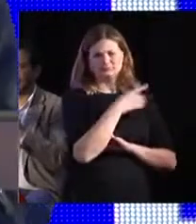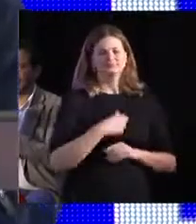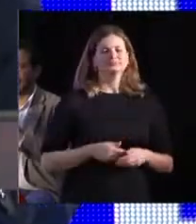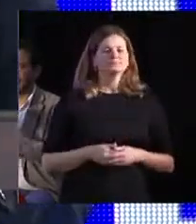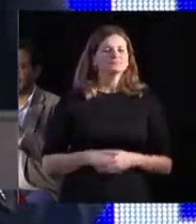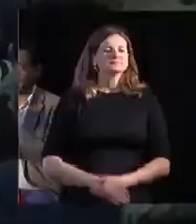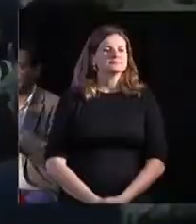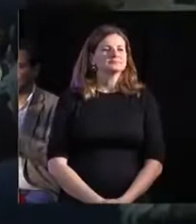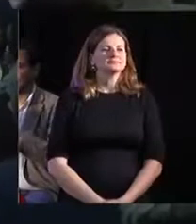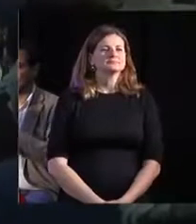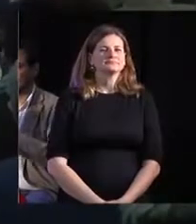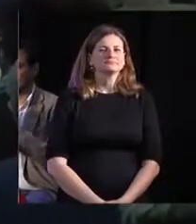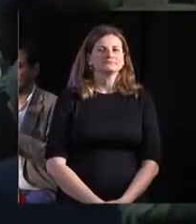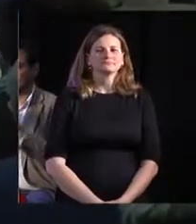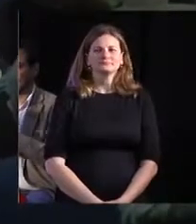missatges